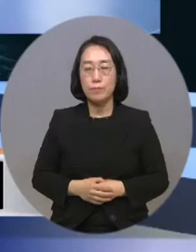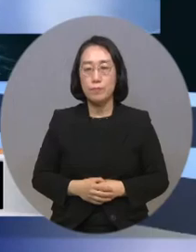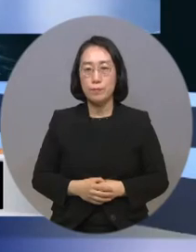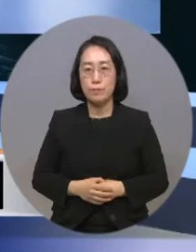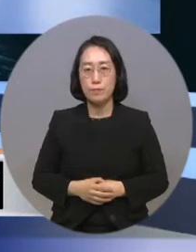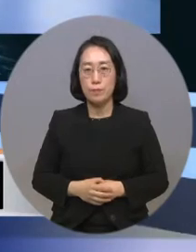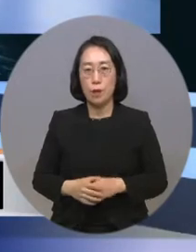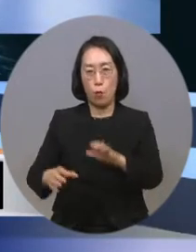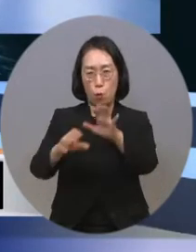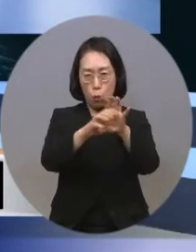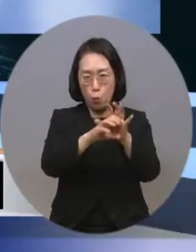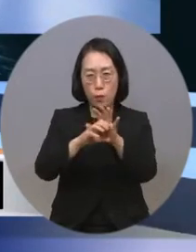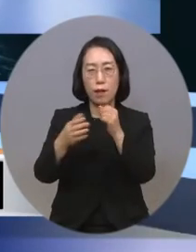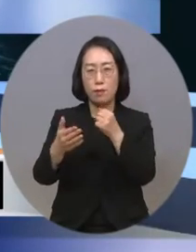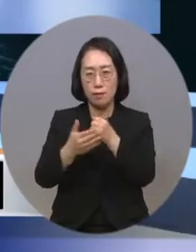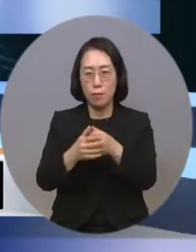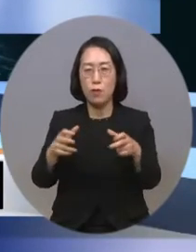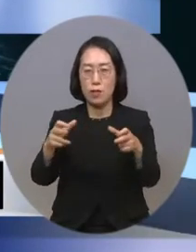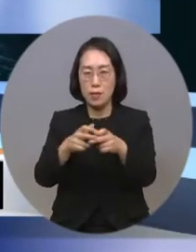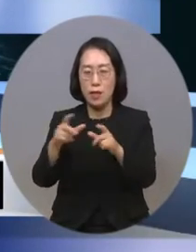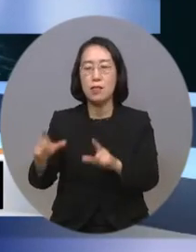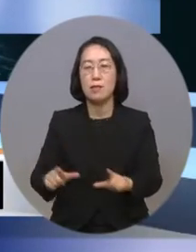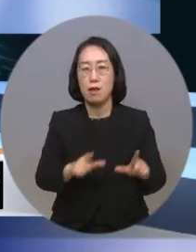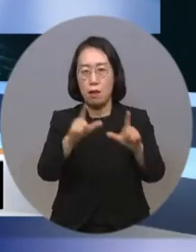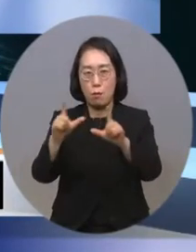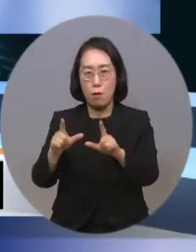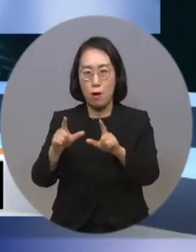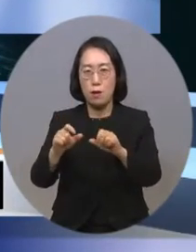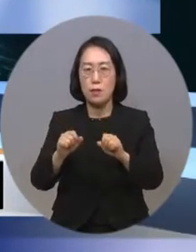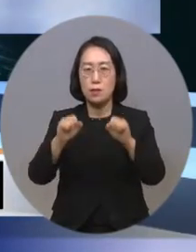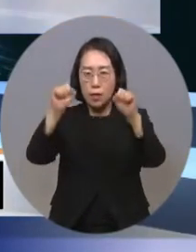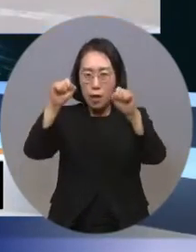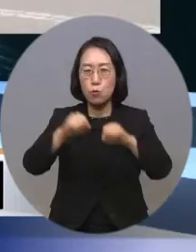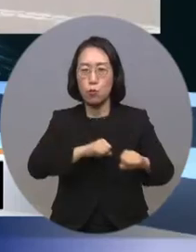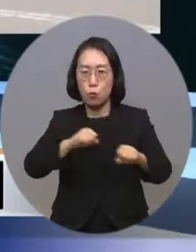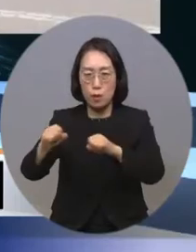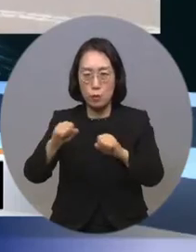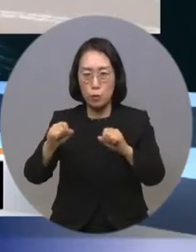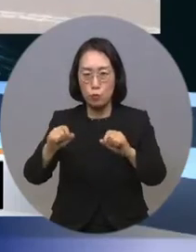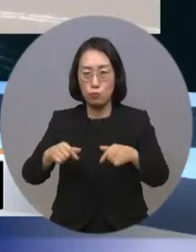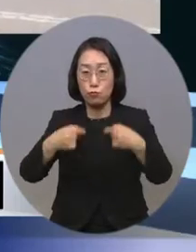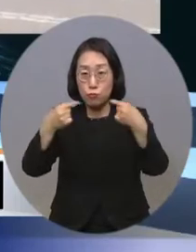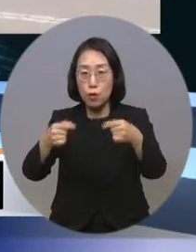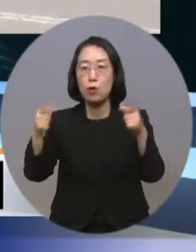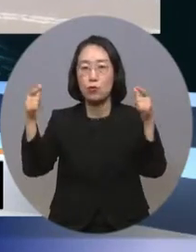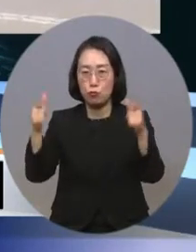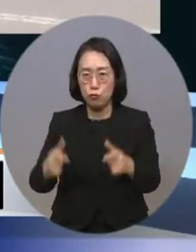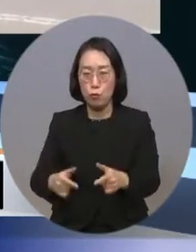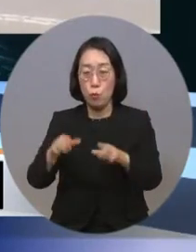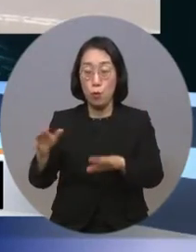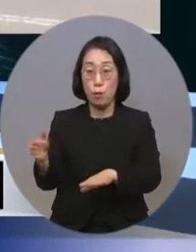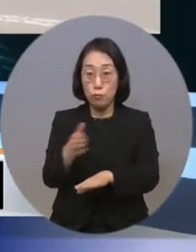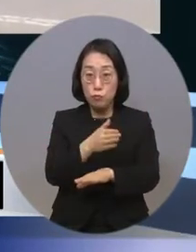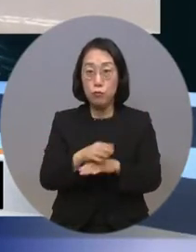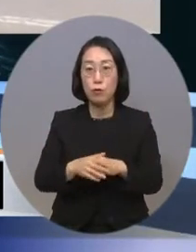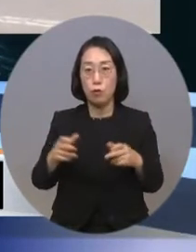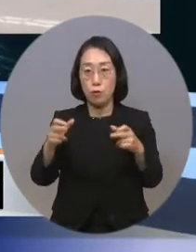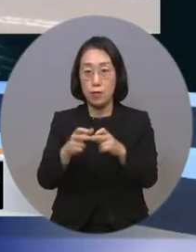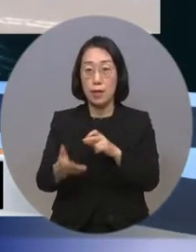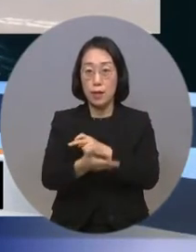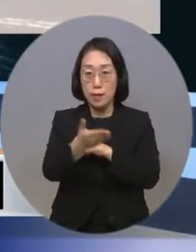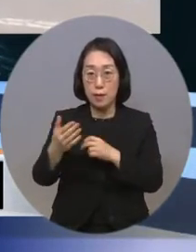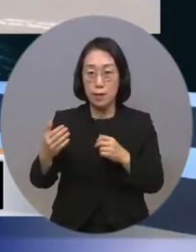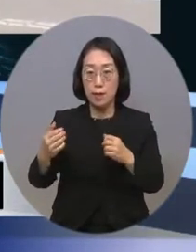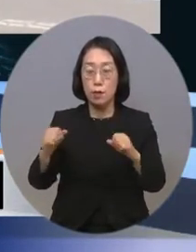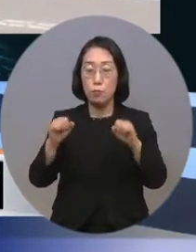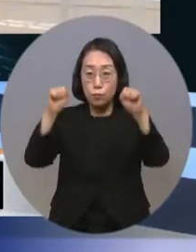크로 날 그로 인해 장애인들을 생물체 6 참여율이 감소한 것으로 들어갔는데요 올해 부터는 장애인들에게 체력을 비울